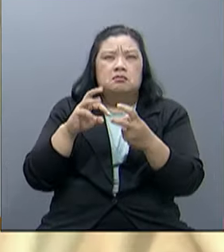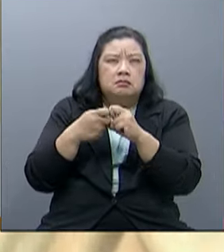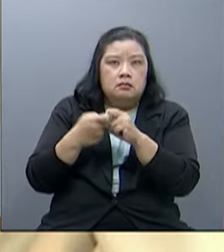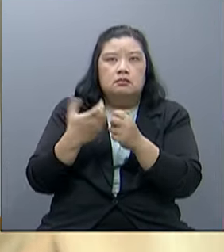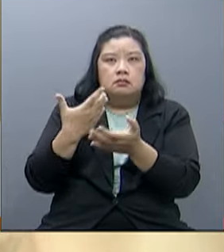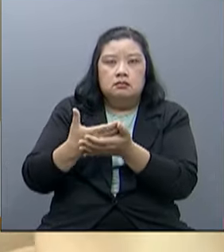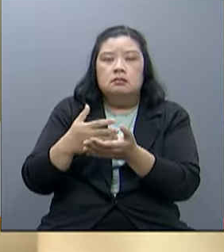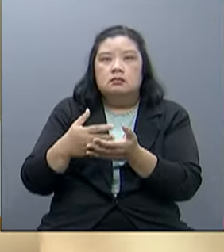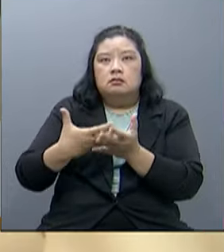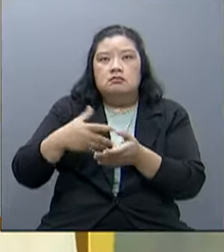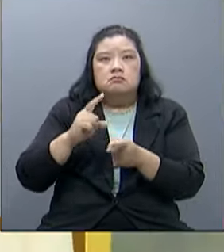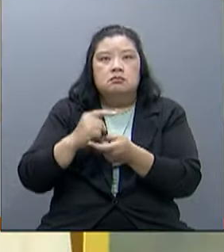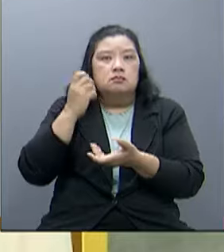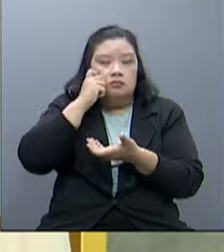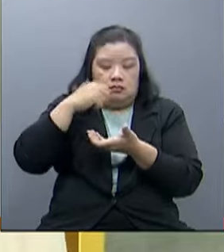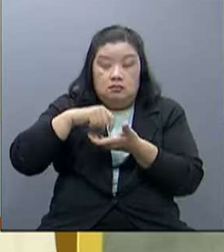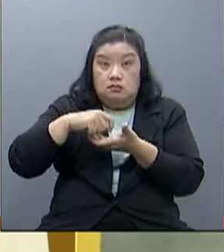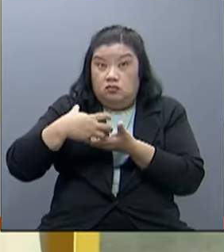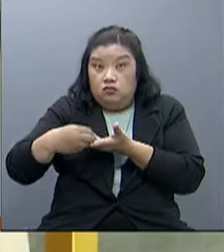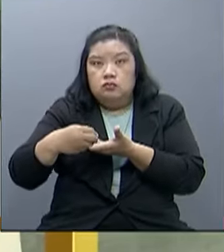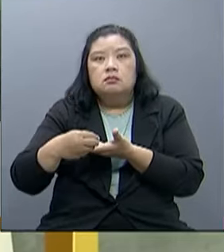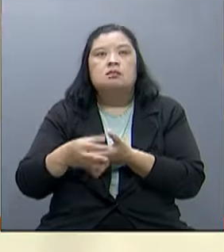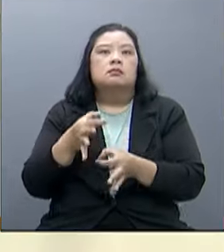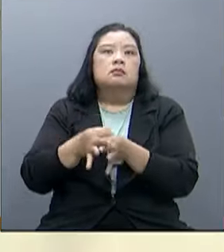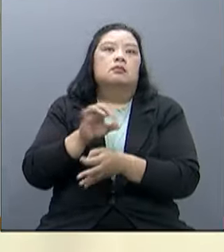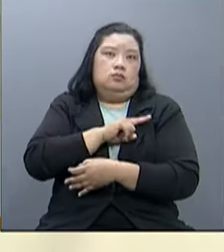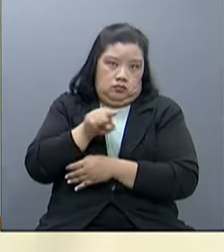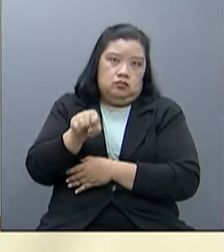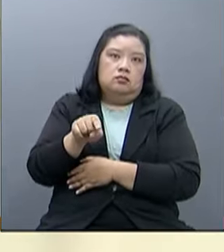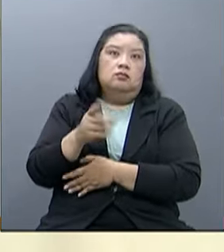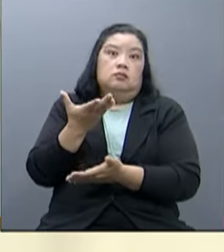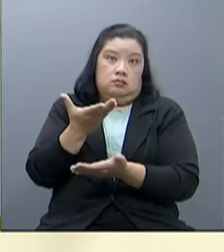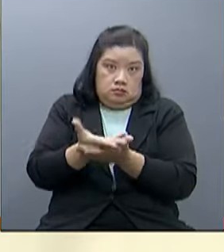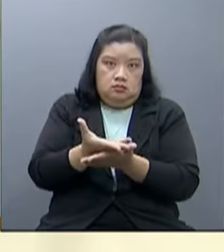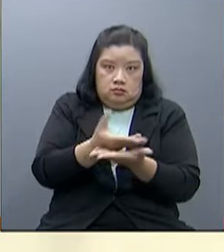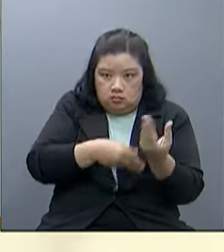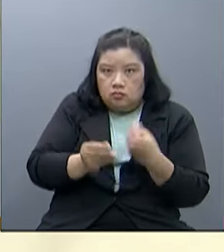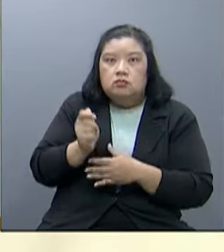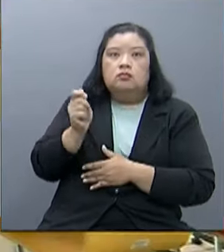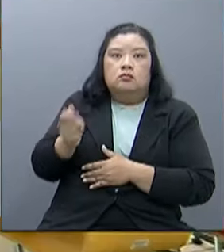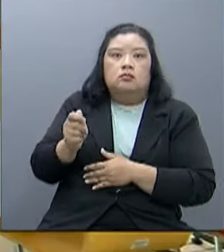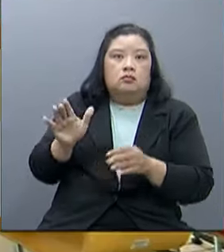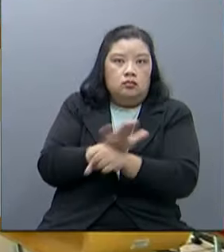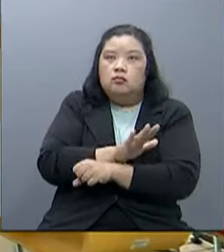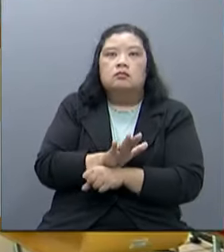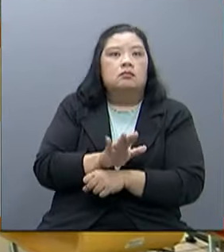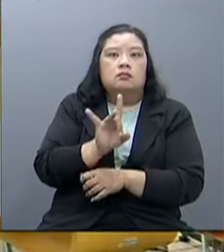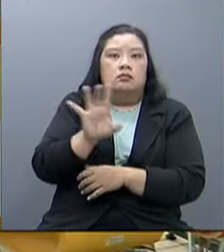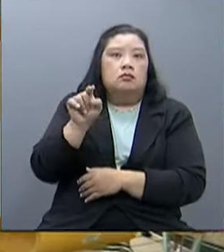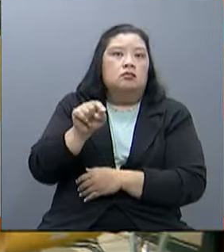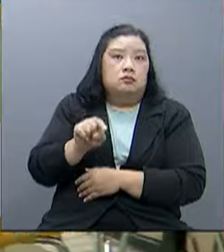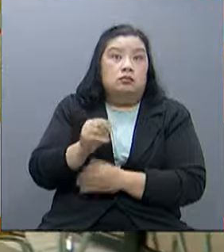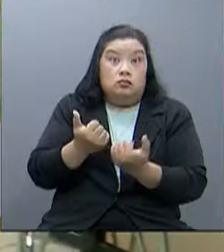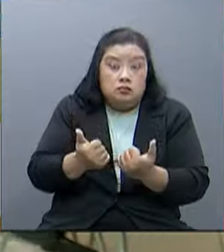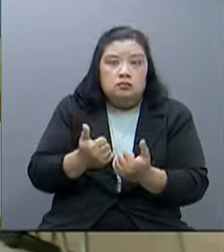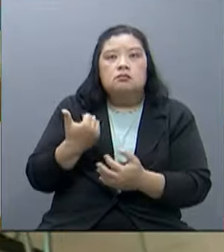หายทางธนาคารจะต้องเป็นผู้รับผิดชอบความเสียหายคืนเงินแก่เจ้าของบัญชี 100%จากปัจจุบันที่เป็นการ